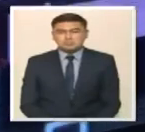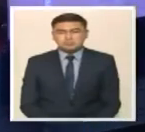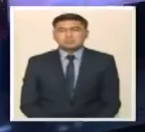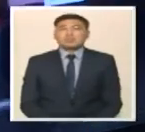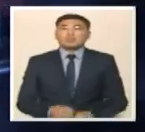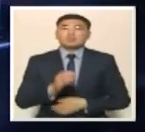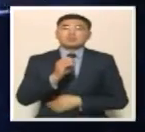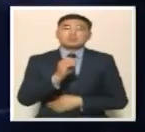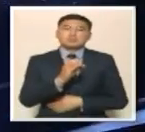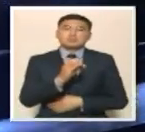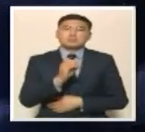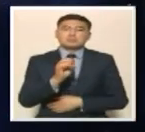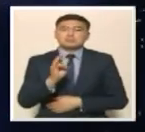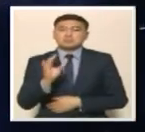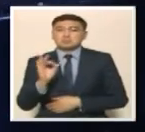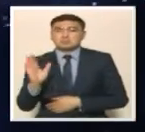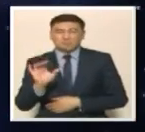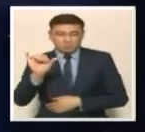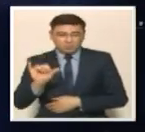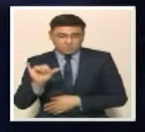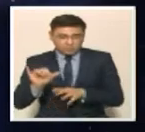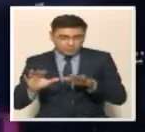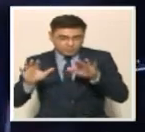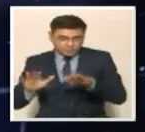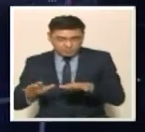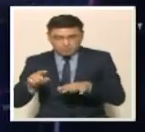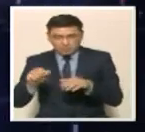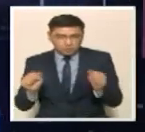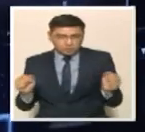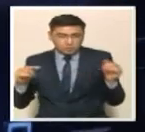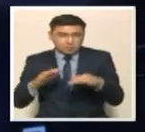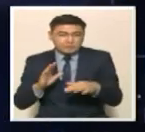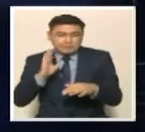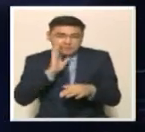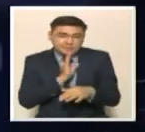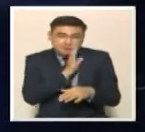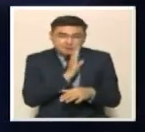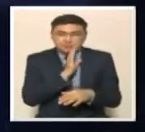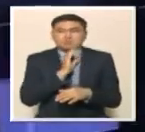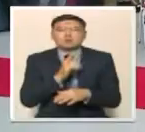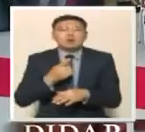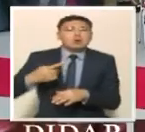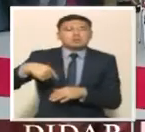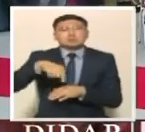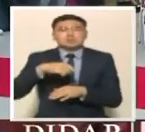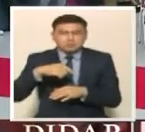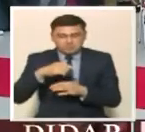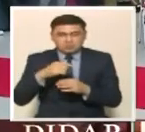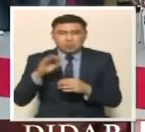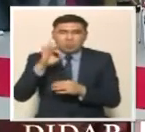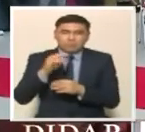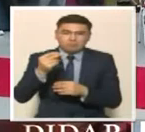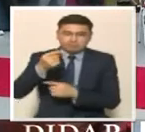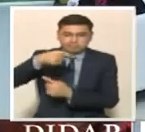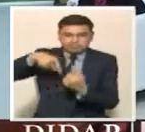организовал открытый дискуссионный форум в формате tedtox на тему женщины лидеры в бизнесе организованные факультетом бизнес